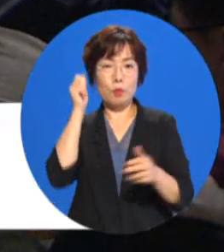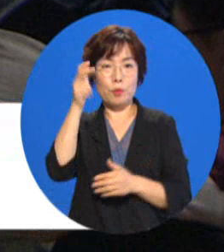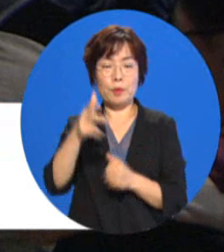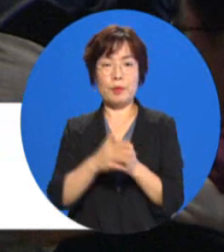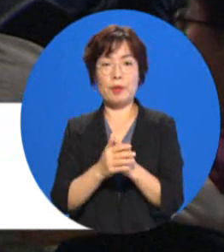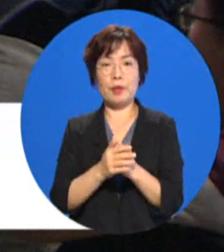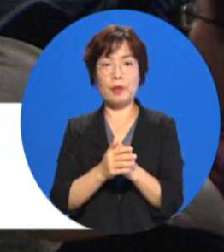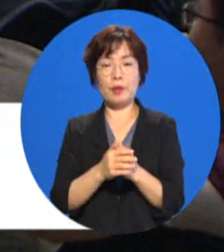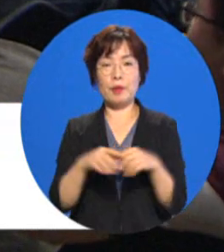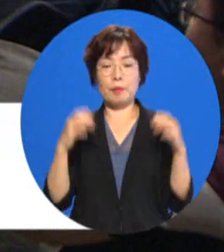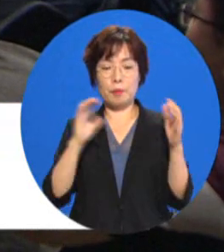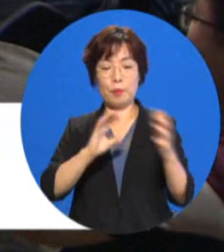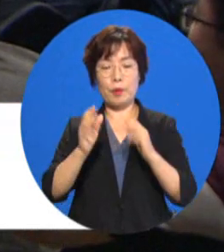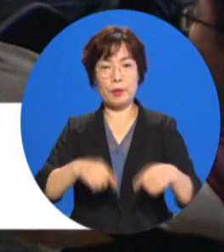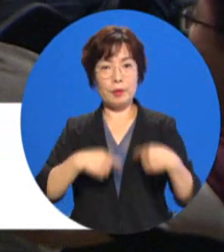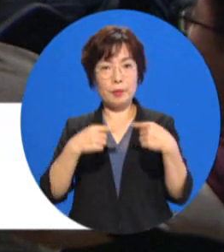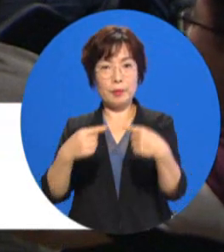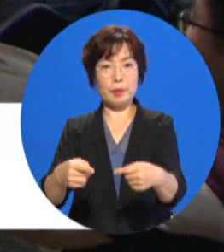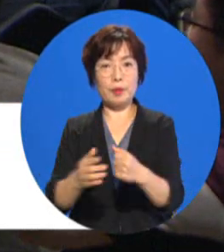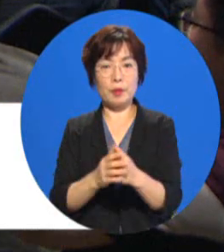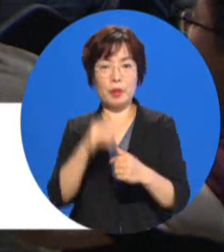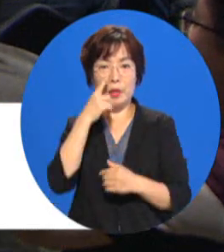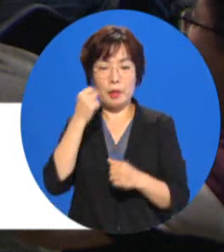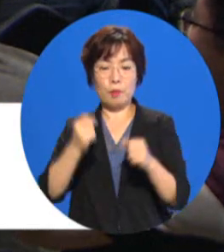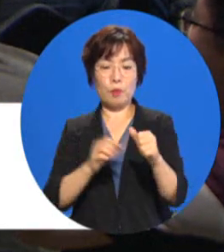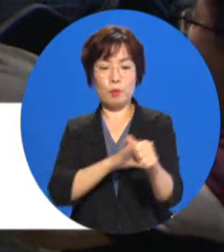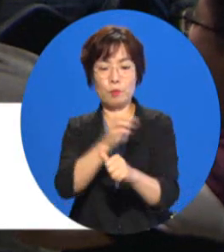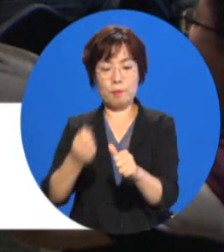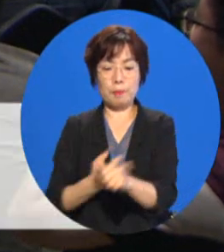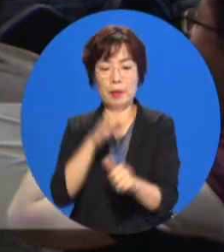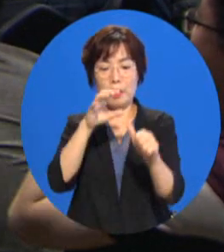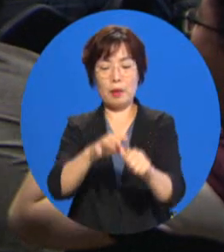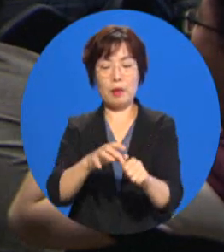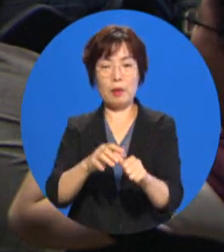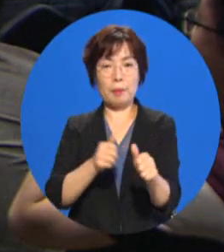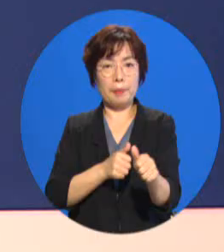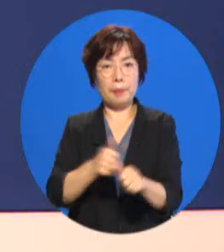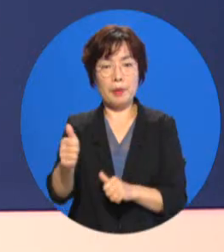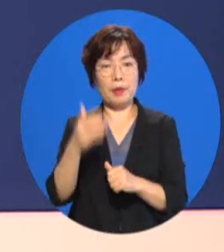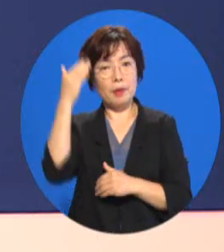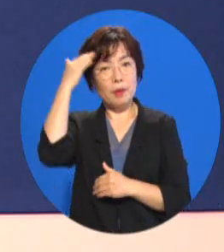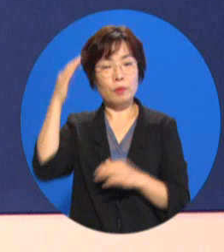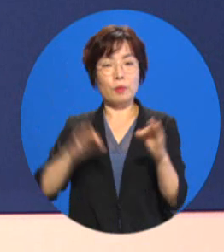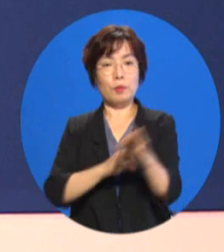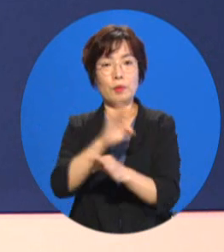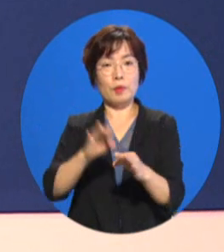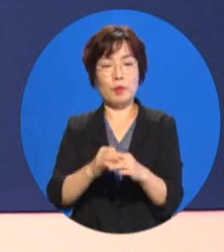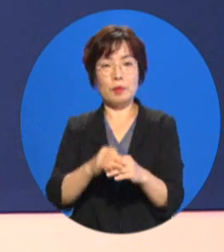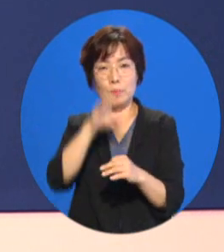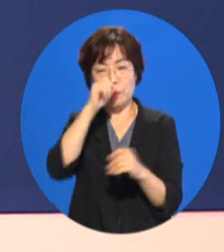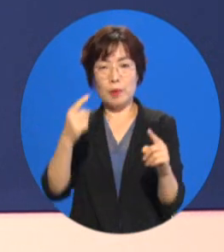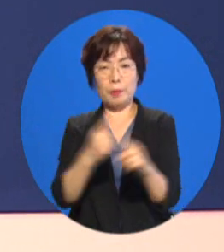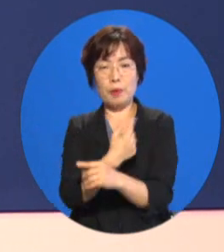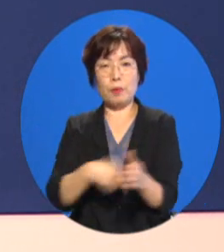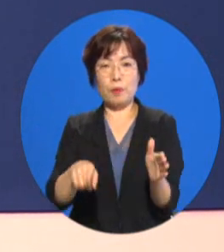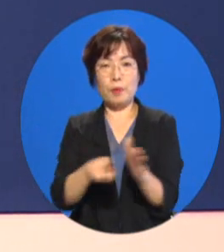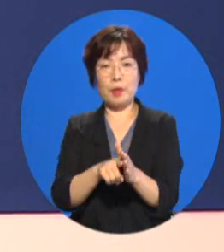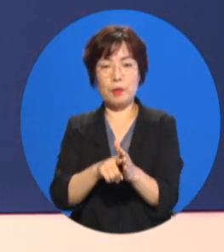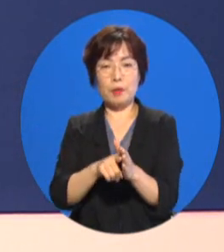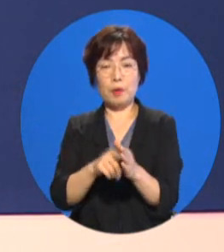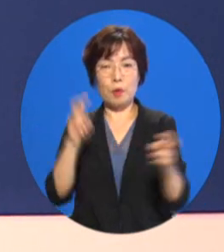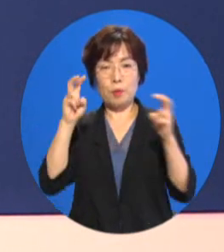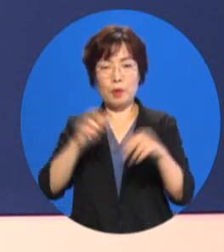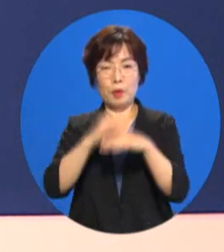벤처 썸머 포럼에 참석해 일본 수출 규제 위기를 극복하고 한국 경제 체질 개선을 이루는데 벤처